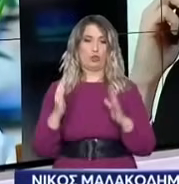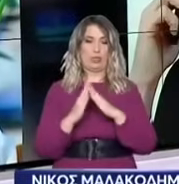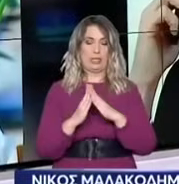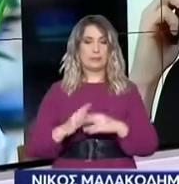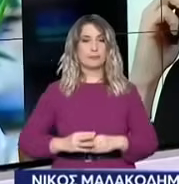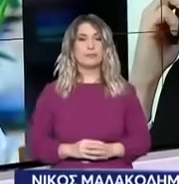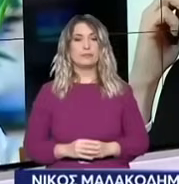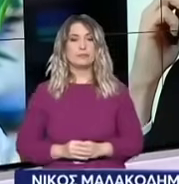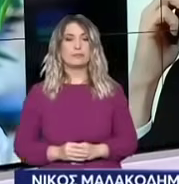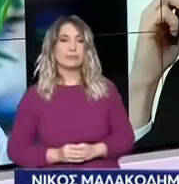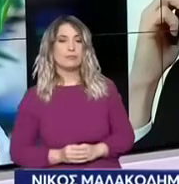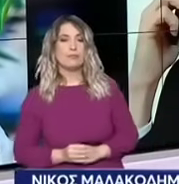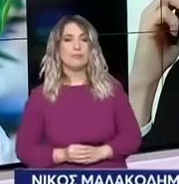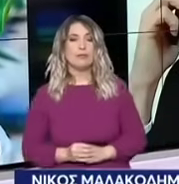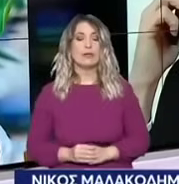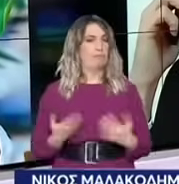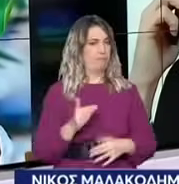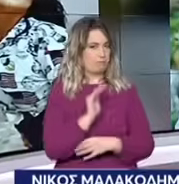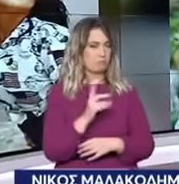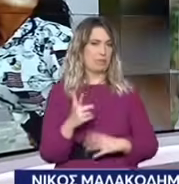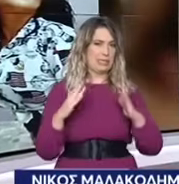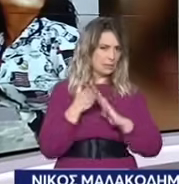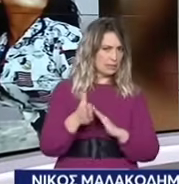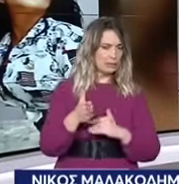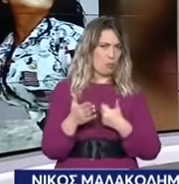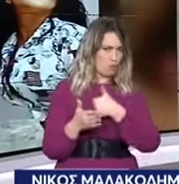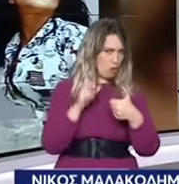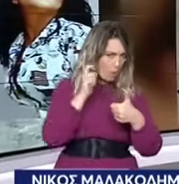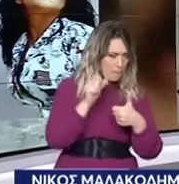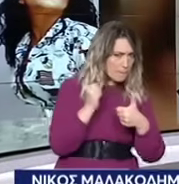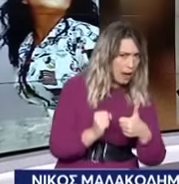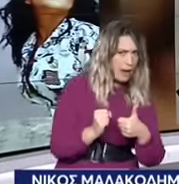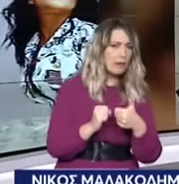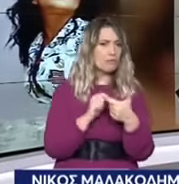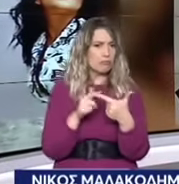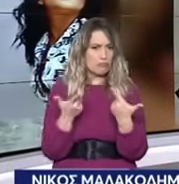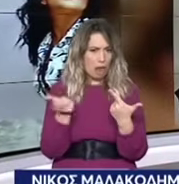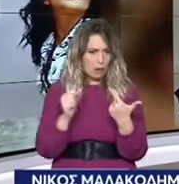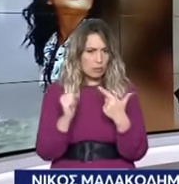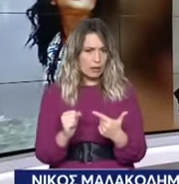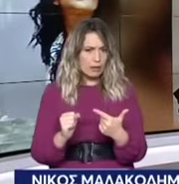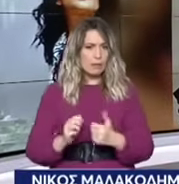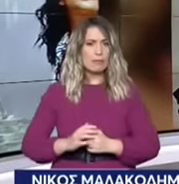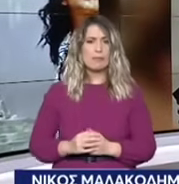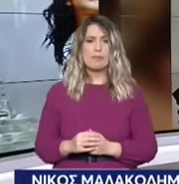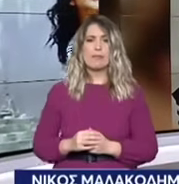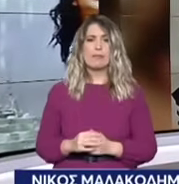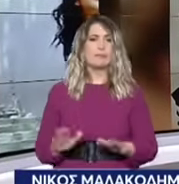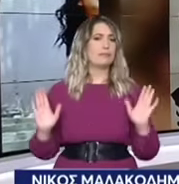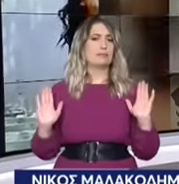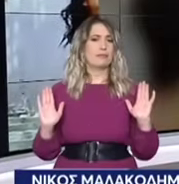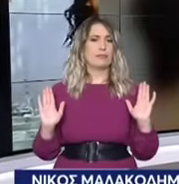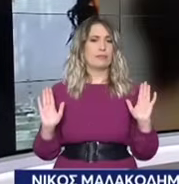ότι σε αυτό το χώρο μένει κάποιος, δηλαδή είναι το σπίτι που μένει η κυρία Κατσαφάδου ή που μένετε εσείς? Όχι. Δήμητρα, τώρα